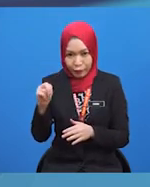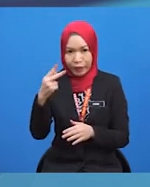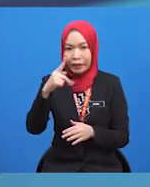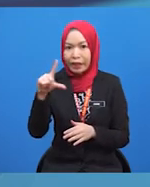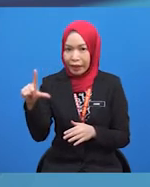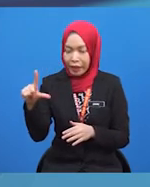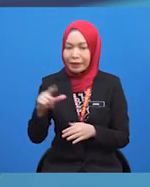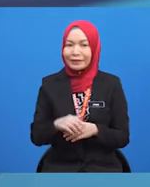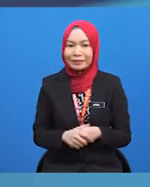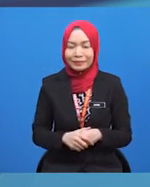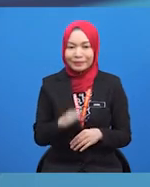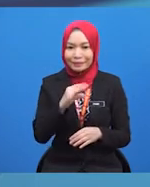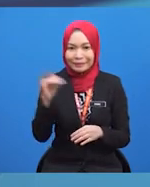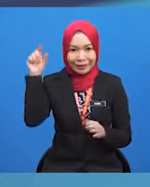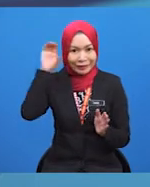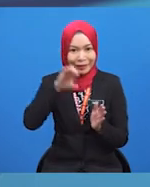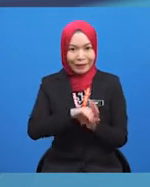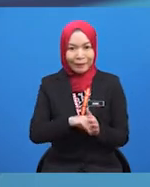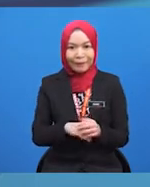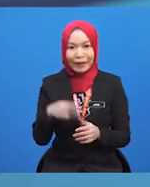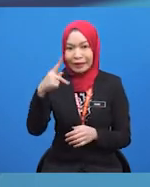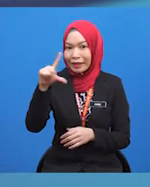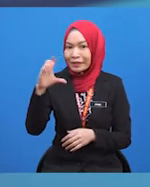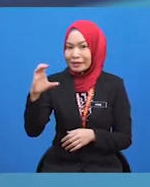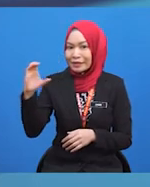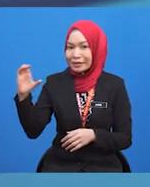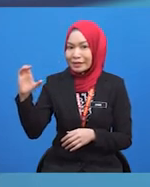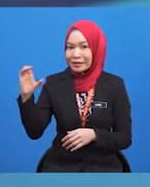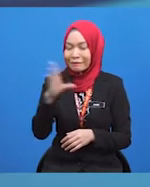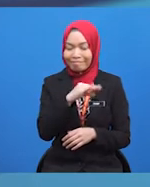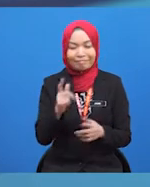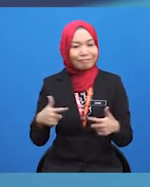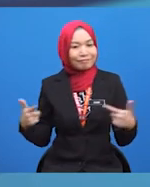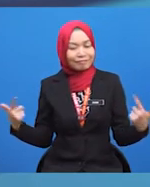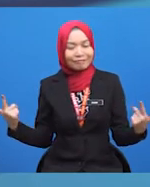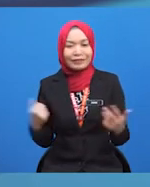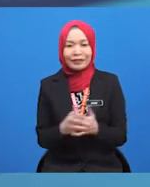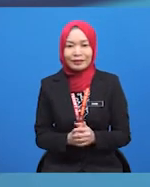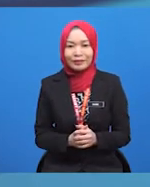Lumpur, gambar Menara KNCC dan lain-lain lagi.